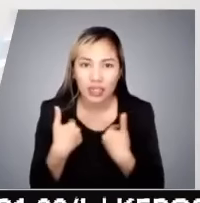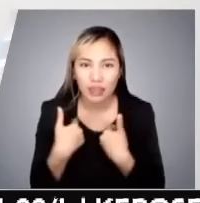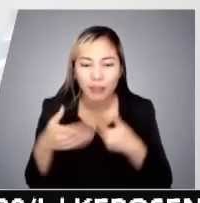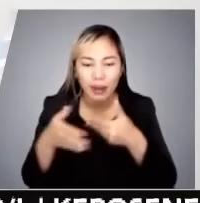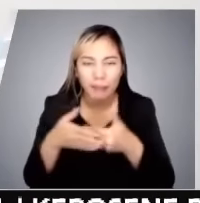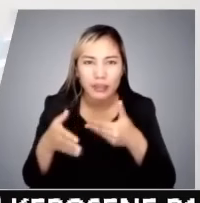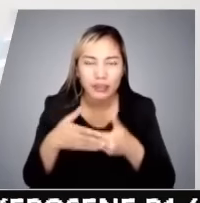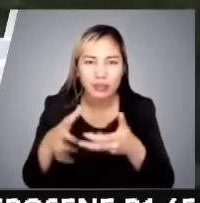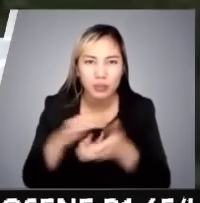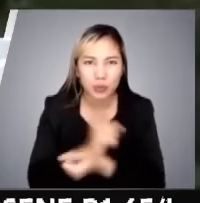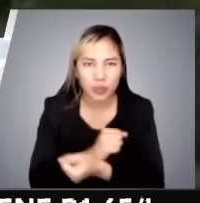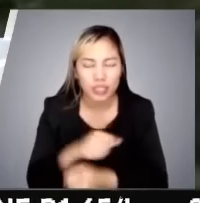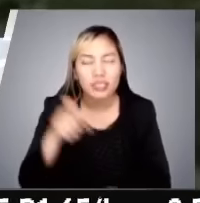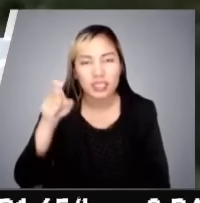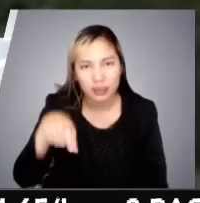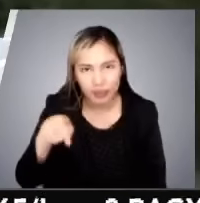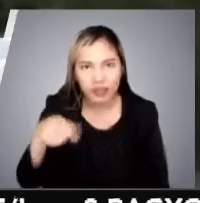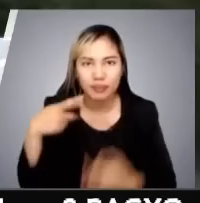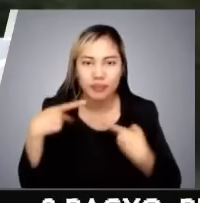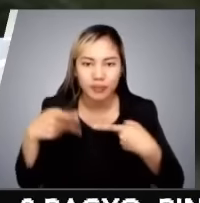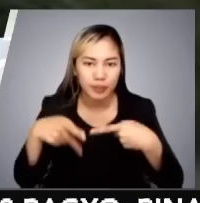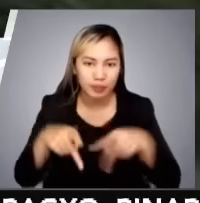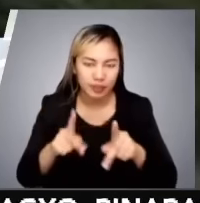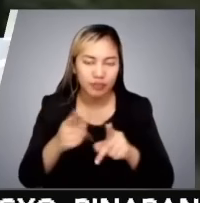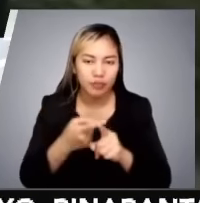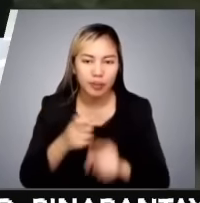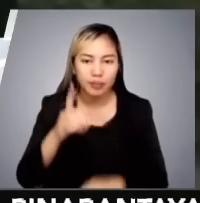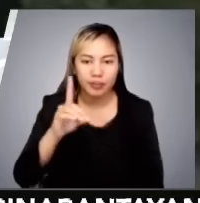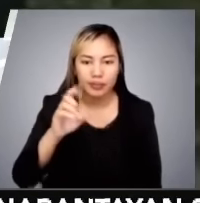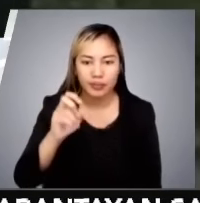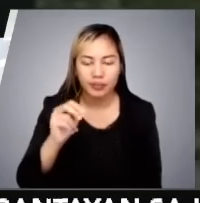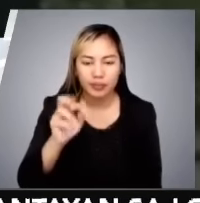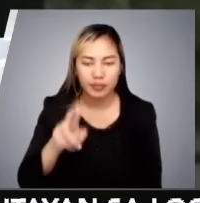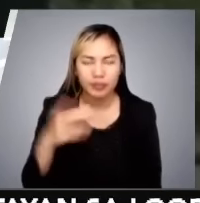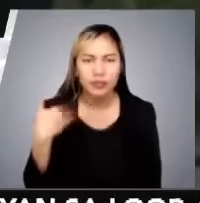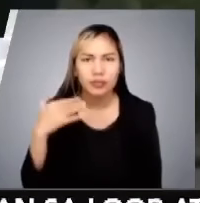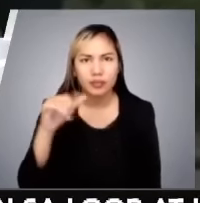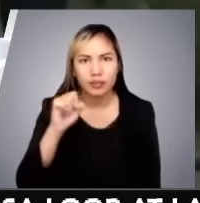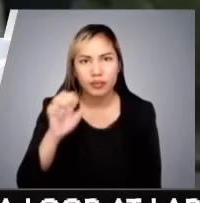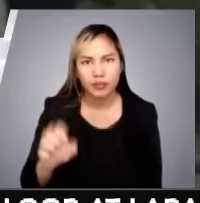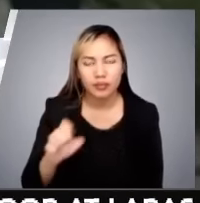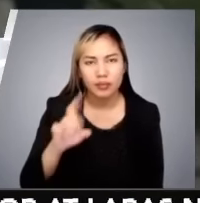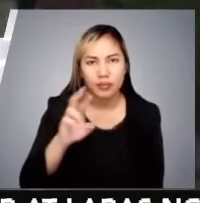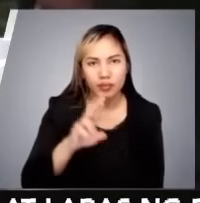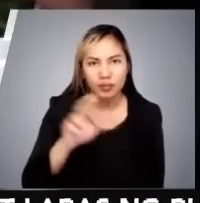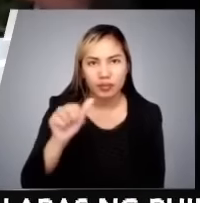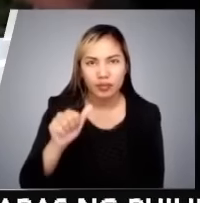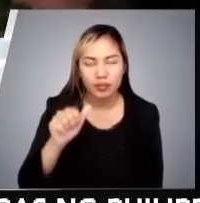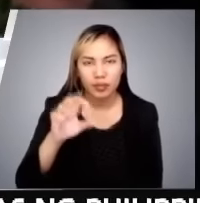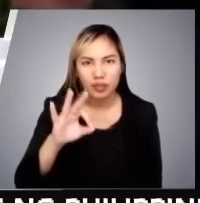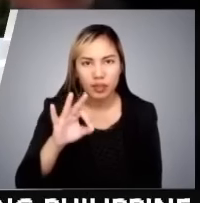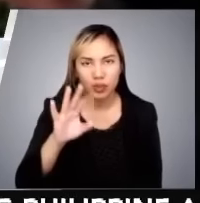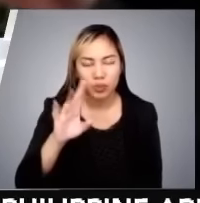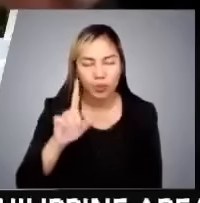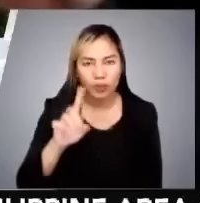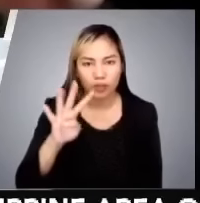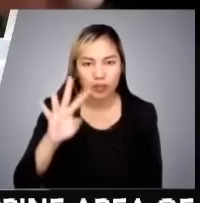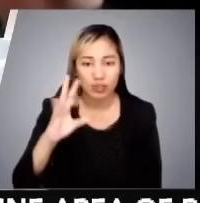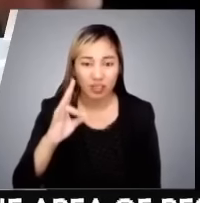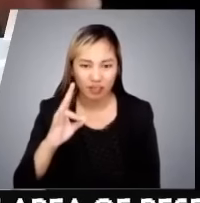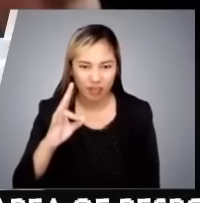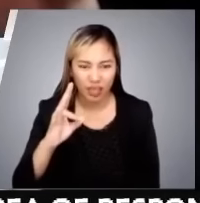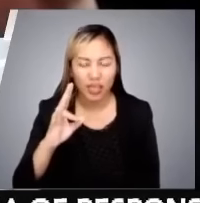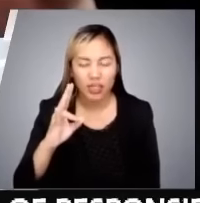permit sa DNR po kasong paglabag sa ra 9147 o Philippine wildlife resources conservation and protection